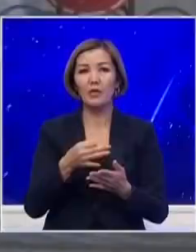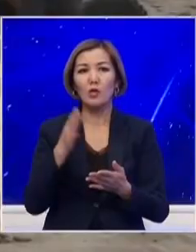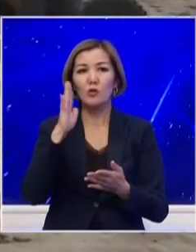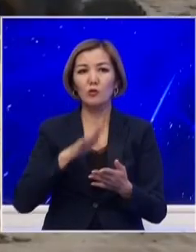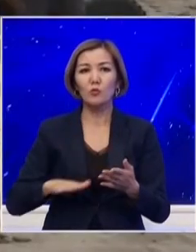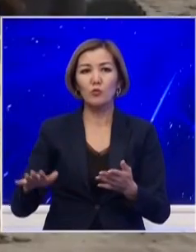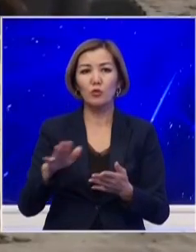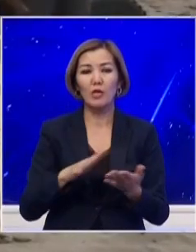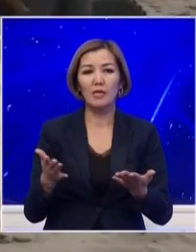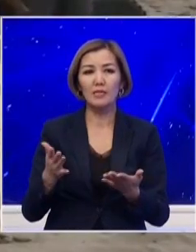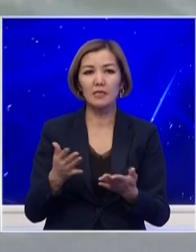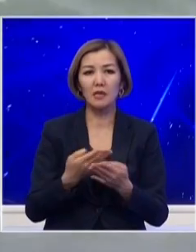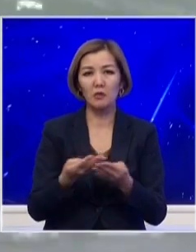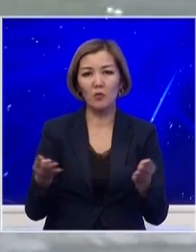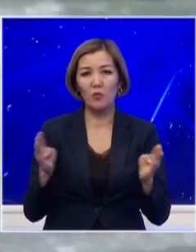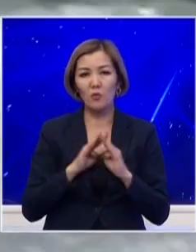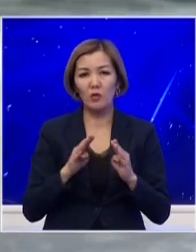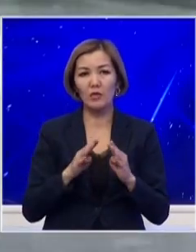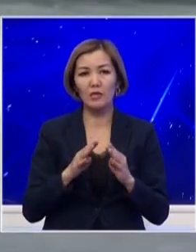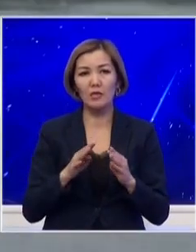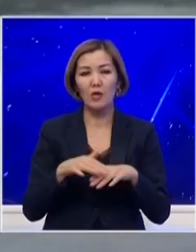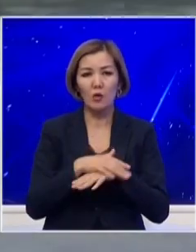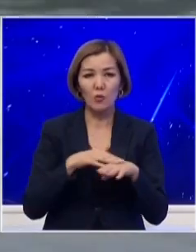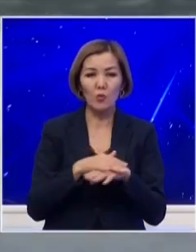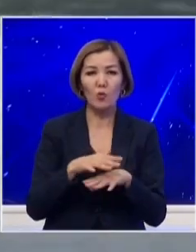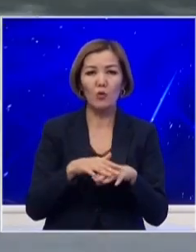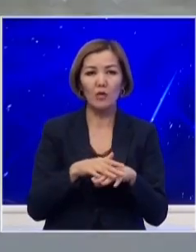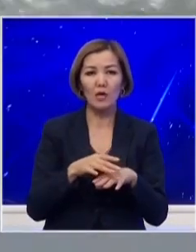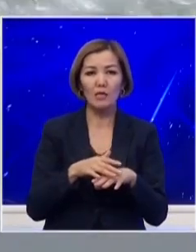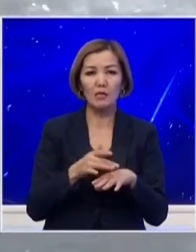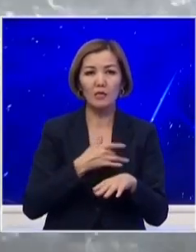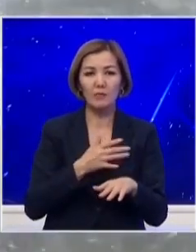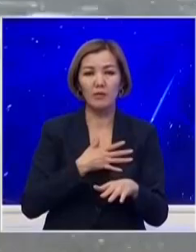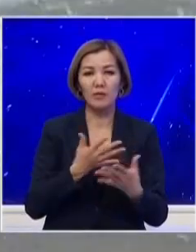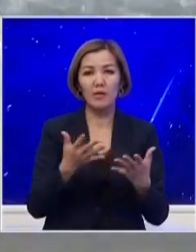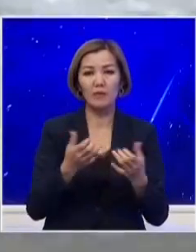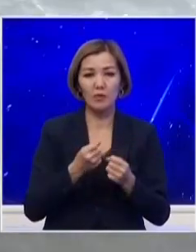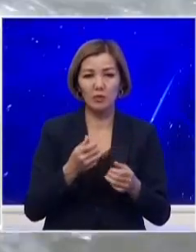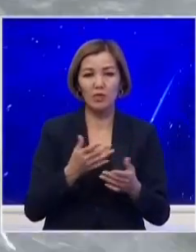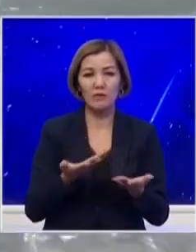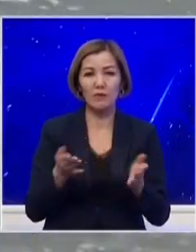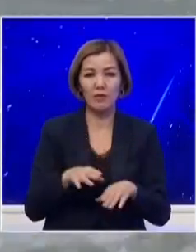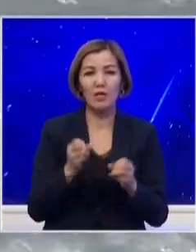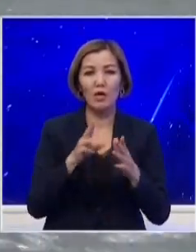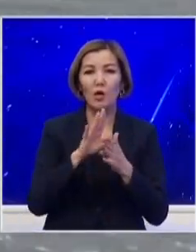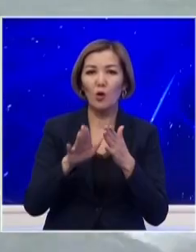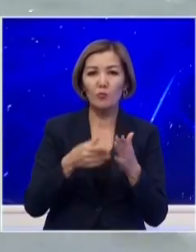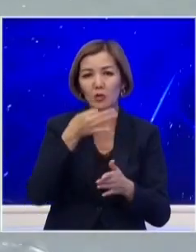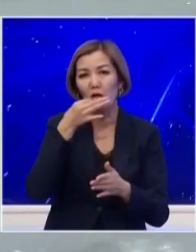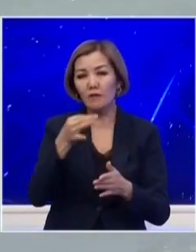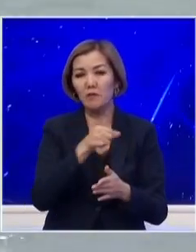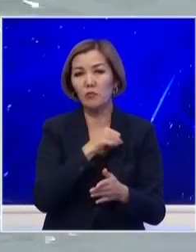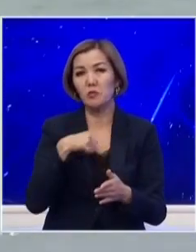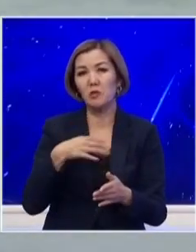кәсіпкерлер көл мемлекет халық меншігін еншілеп алған. Жағалауға ақылы кіргізгенімен қоймай, қауіпсіздік өз жауапкершіліктерінде